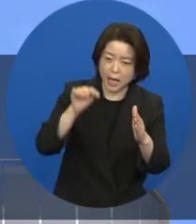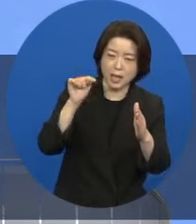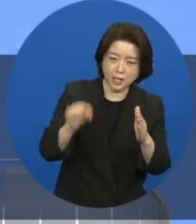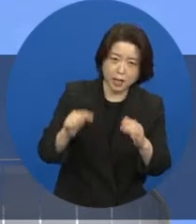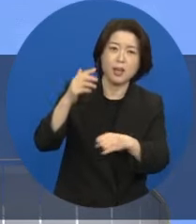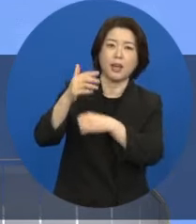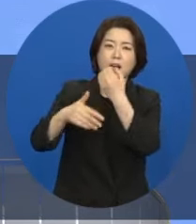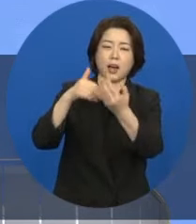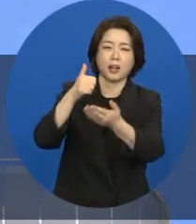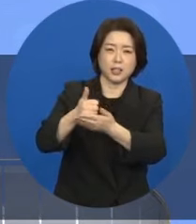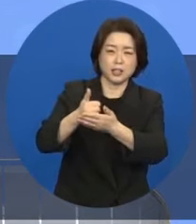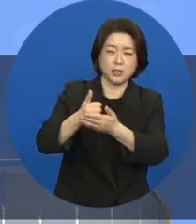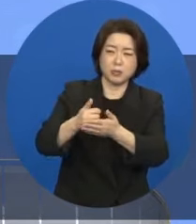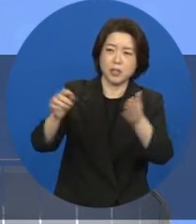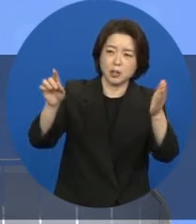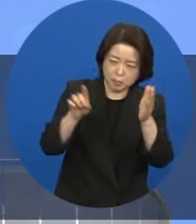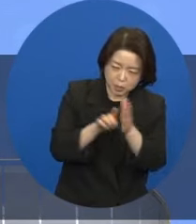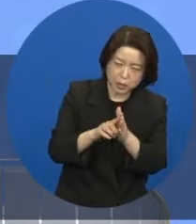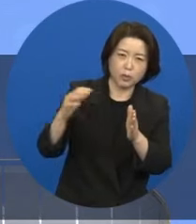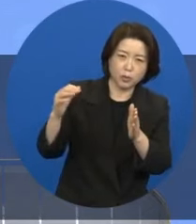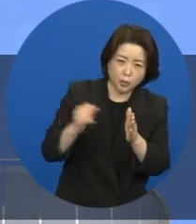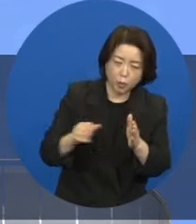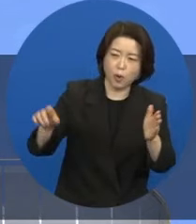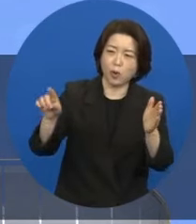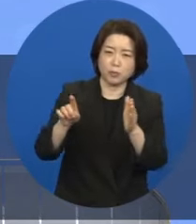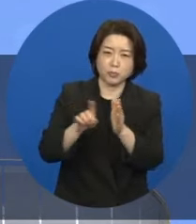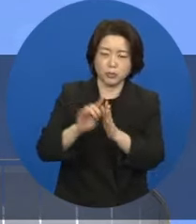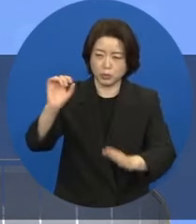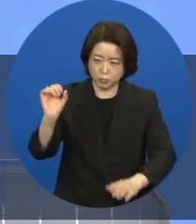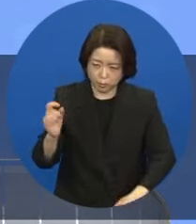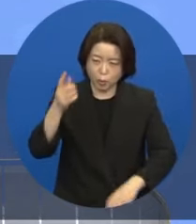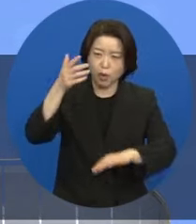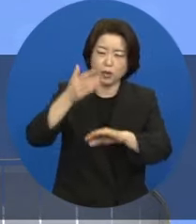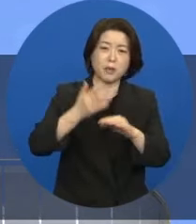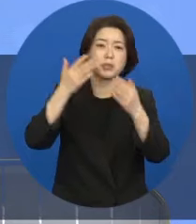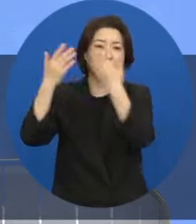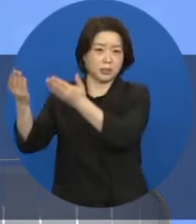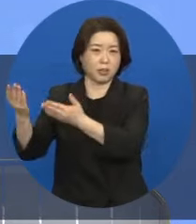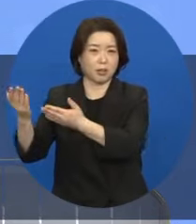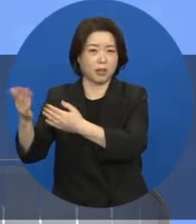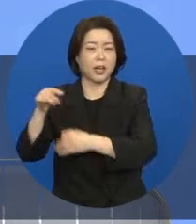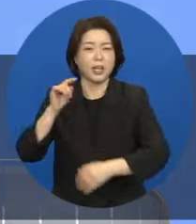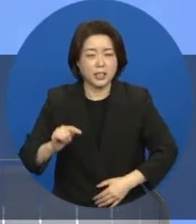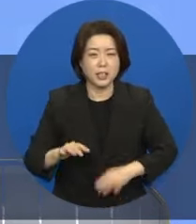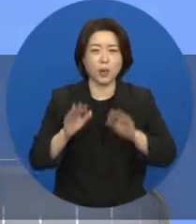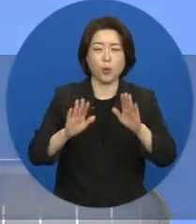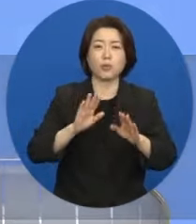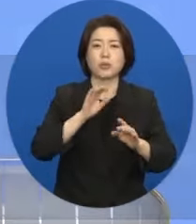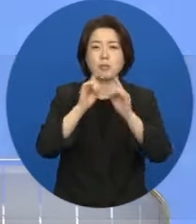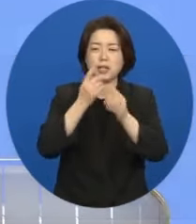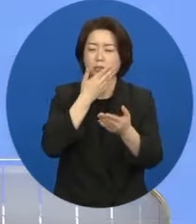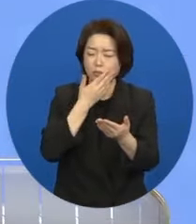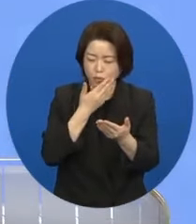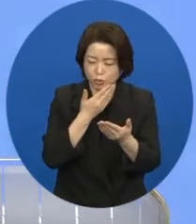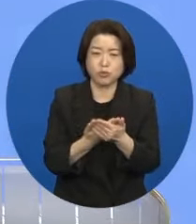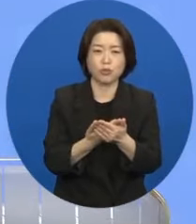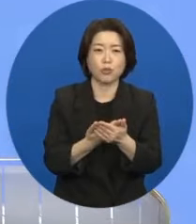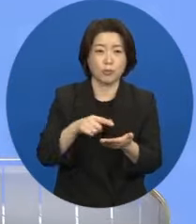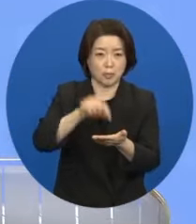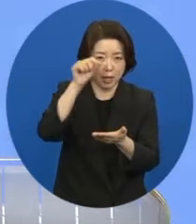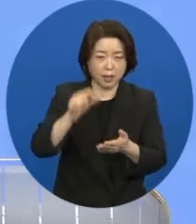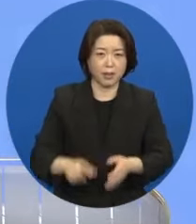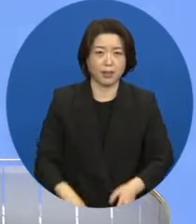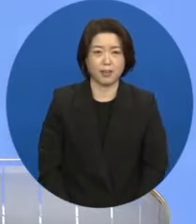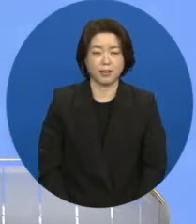하나님께 하나님을 신뢰함으로 믿음으로 감사를 드리라 이것이 오늘 말씀입니다 여기에 대한 설명을 한번